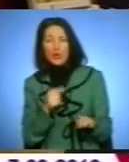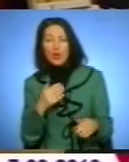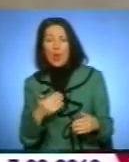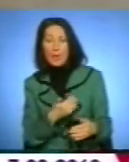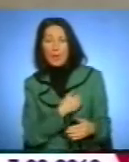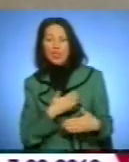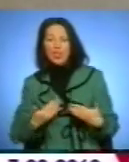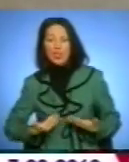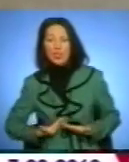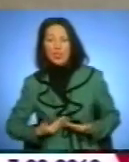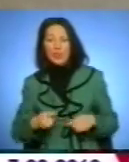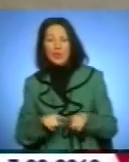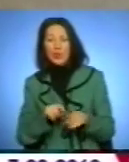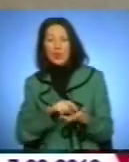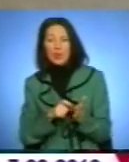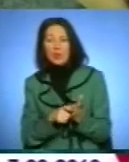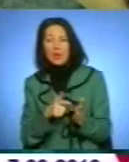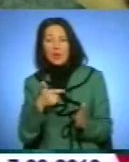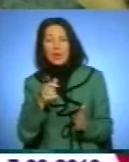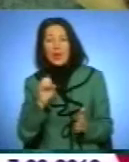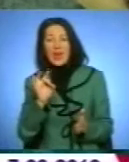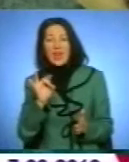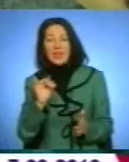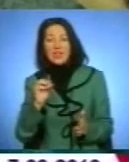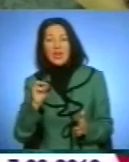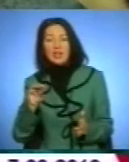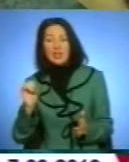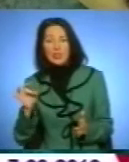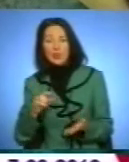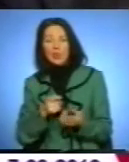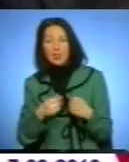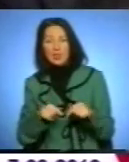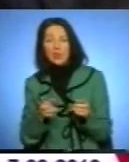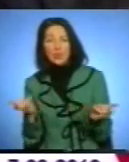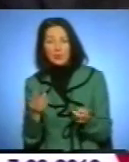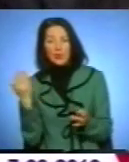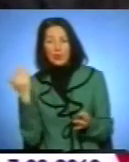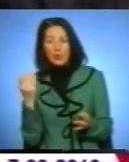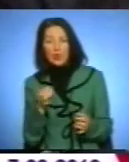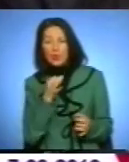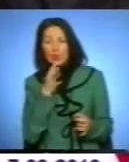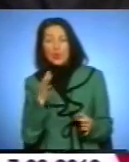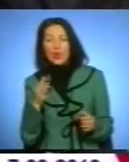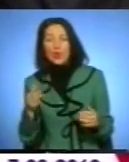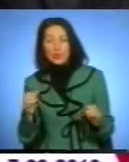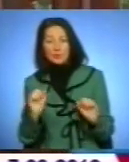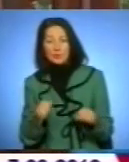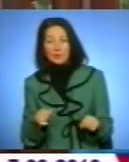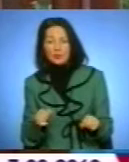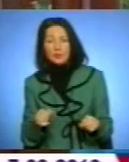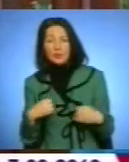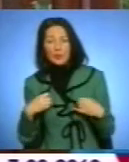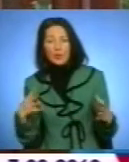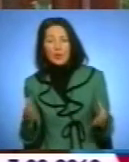жити. Такої кімнати у геріатричному відділенні потребували уже давно, адже з будь-якої урочистої нагоди збиралися у коридорі. Там